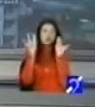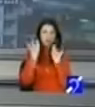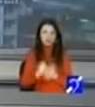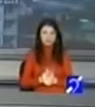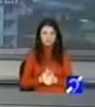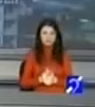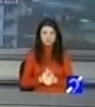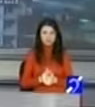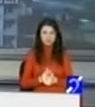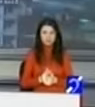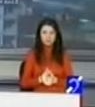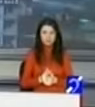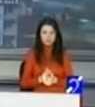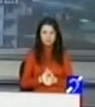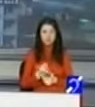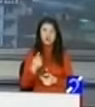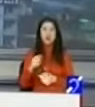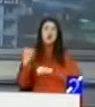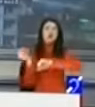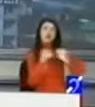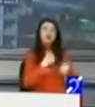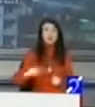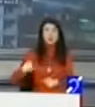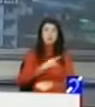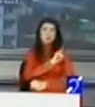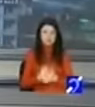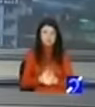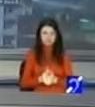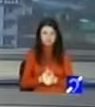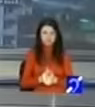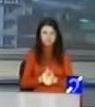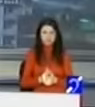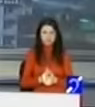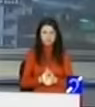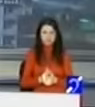Bulba săptămânii vine, în schimb, de la TVR2. Priviți în ce hal a ajuns cuvântul furtună.